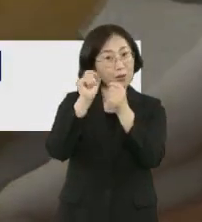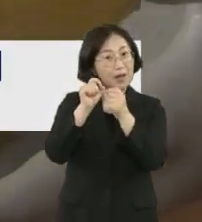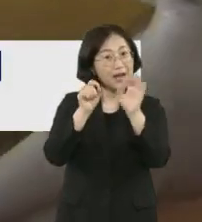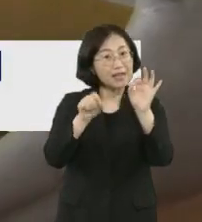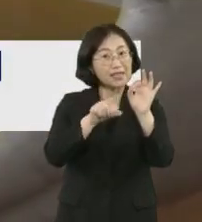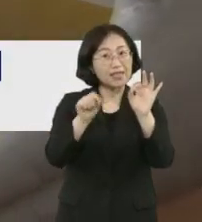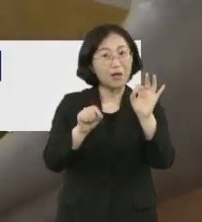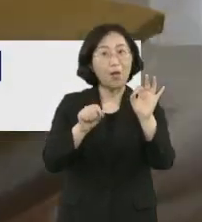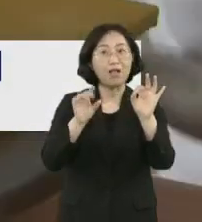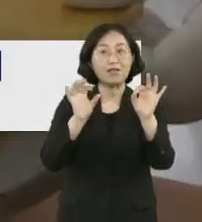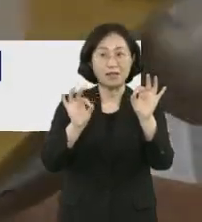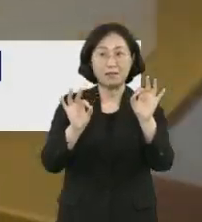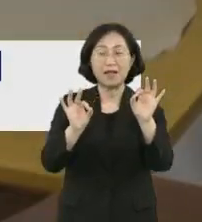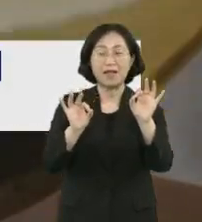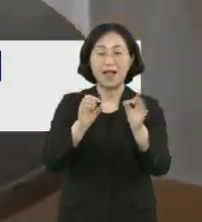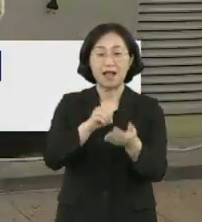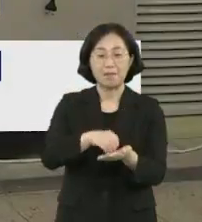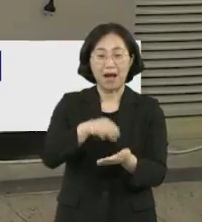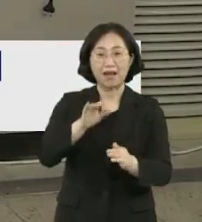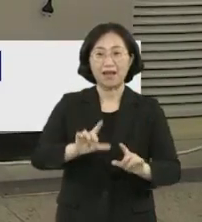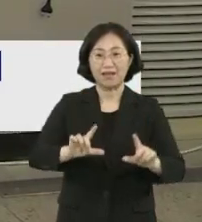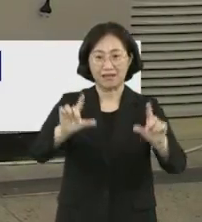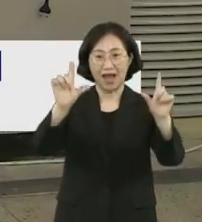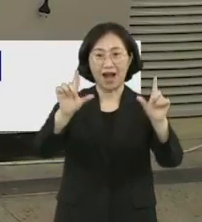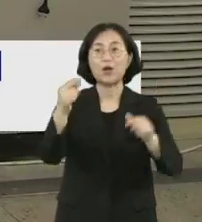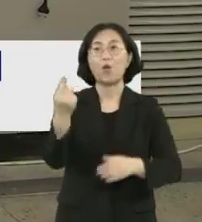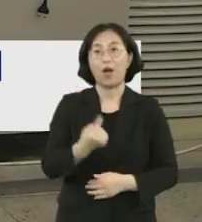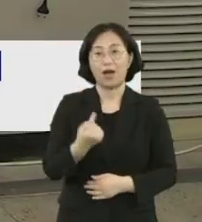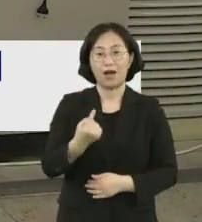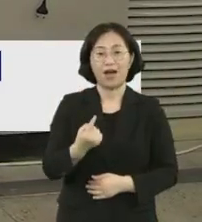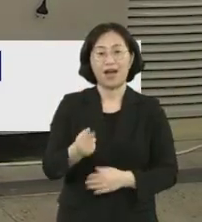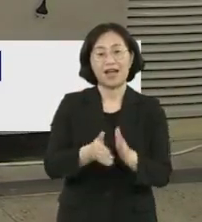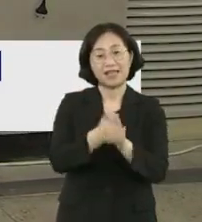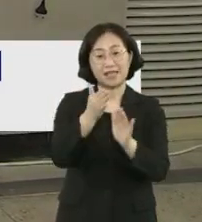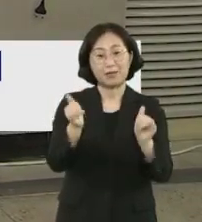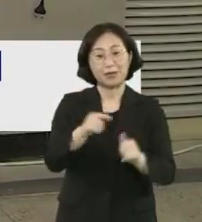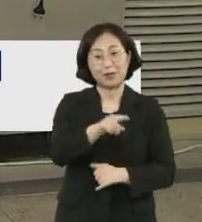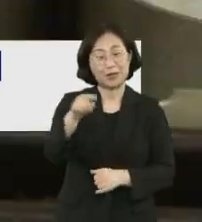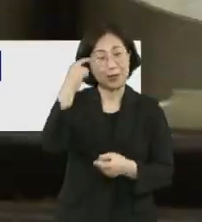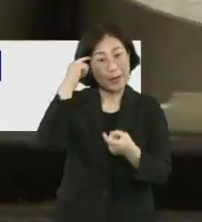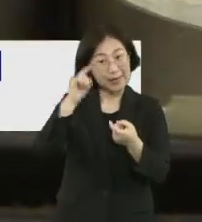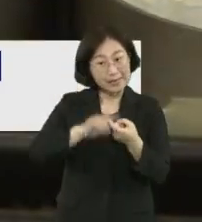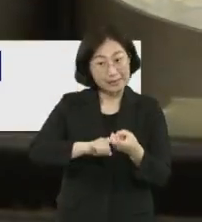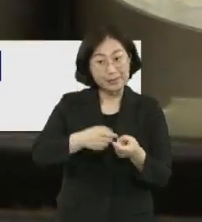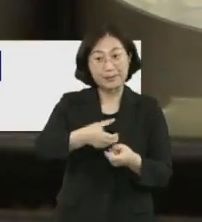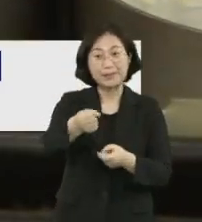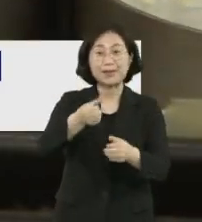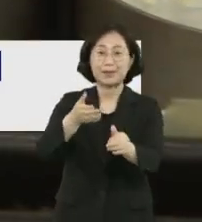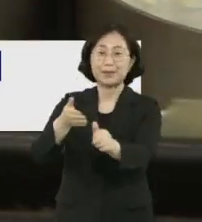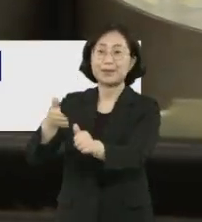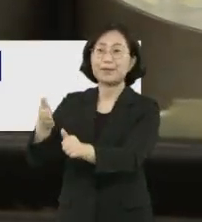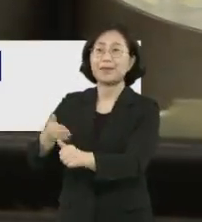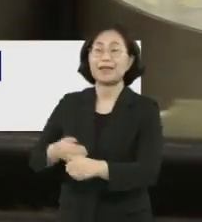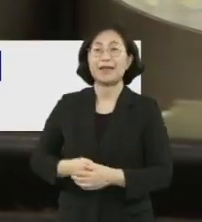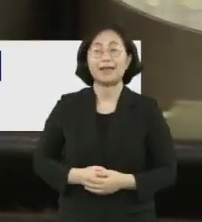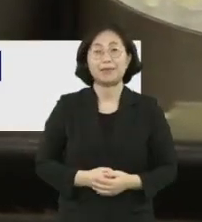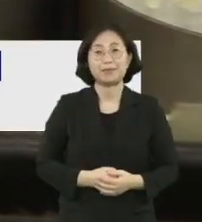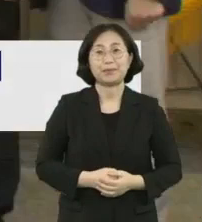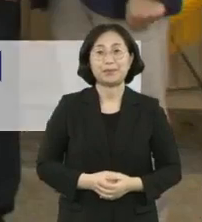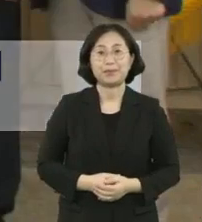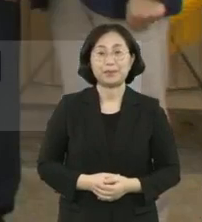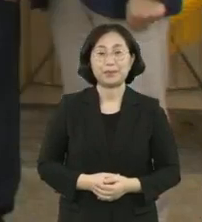있으면은 10월 10일 그 빵의 날이 오는데 우리 시민들께서도 많은 관심을 기울여 주셨으면